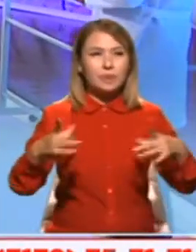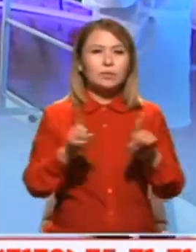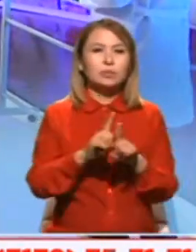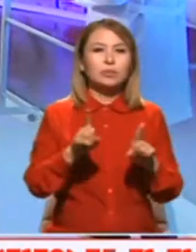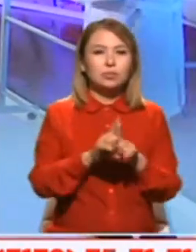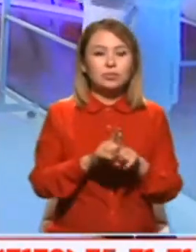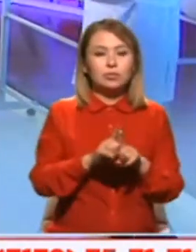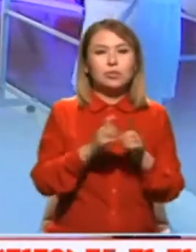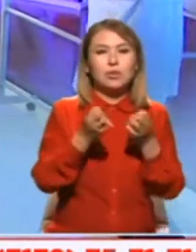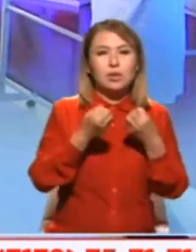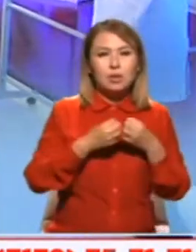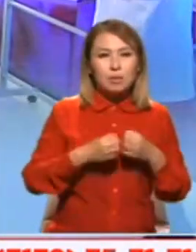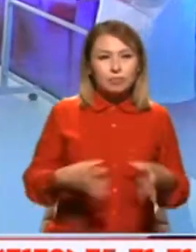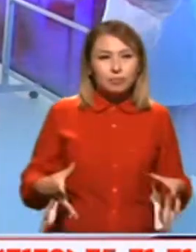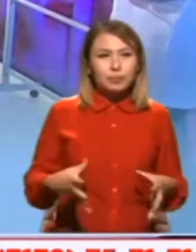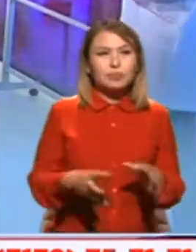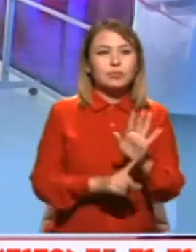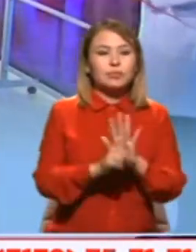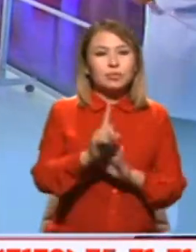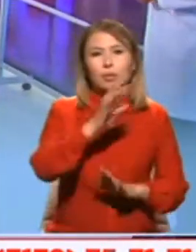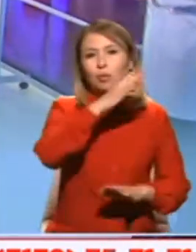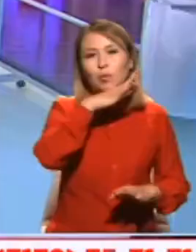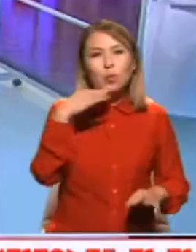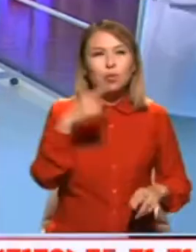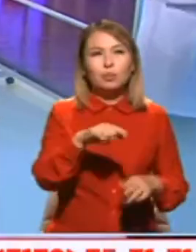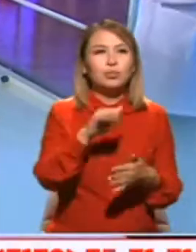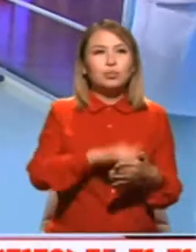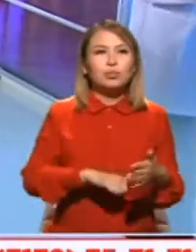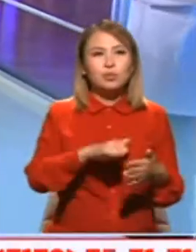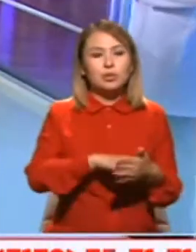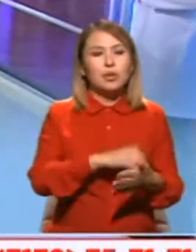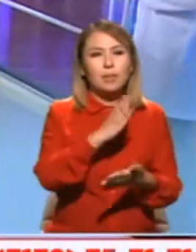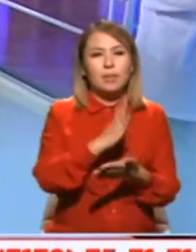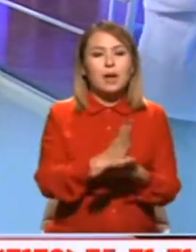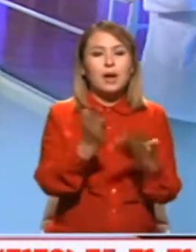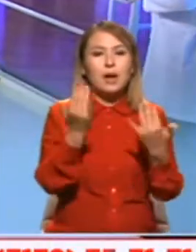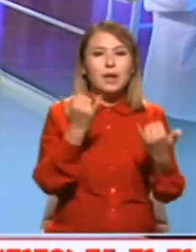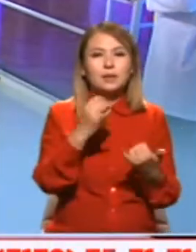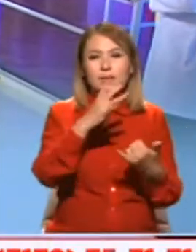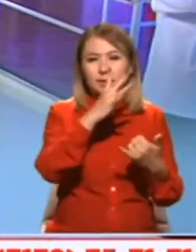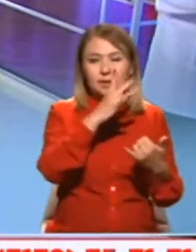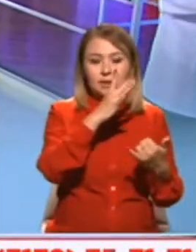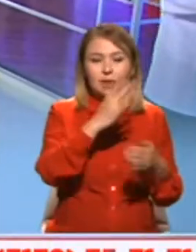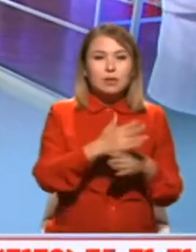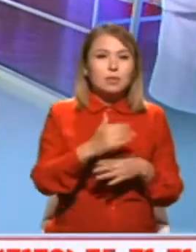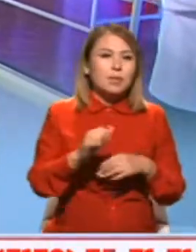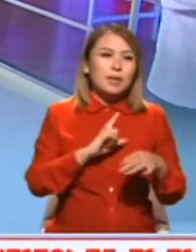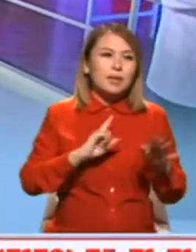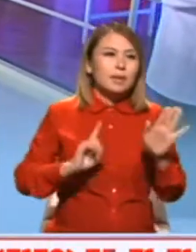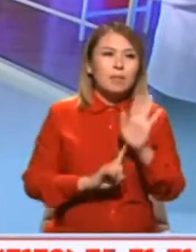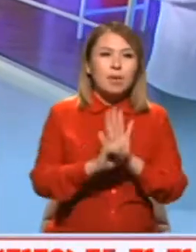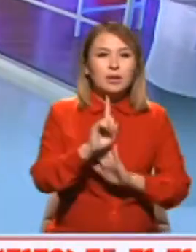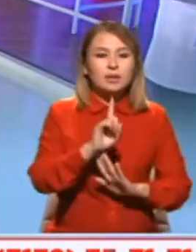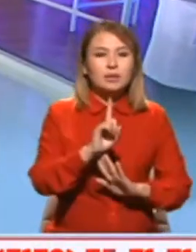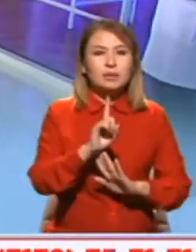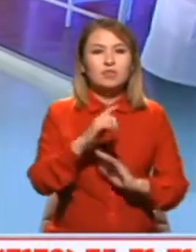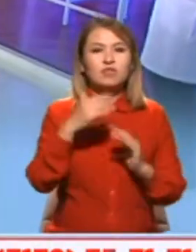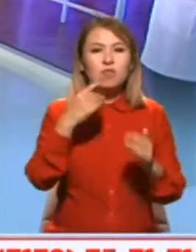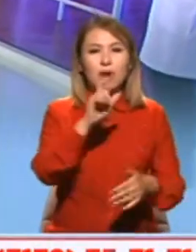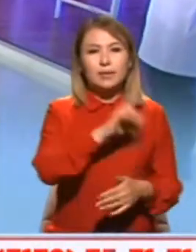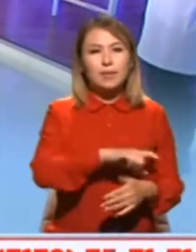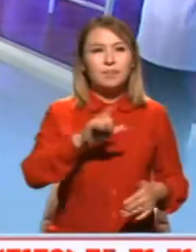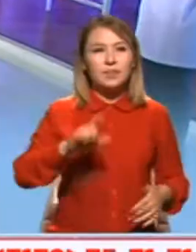аяғымыз ісіп кетеді. Айта берсе көп, оның не себептері бар. Бірақ қазіргі таңда ең басты себептерінің бірі, яғни